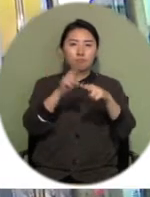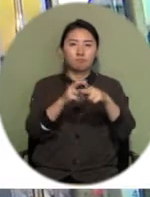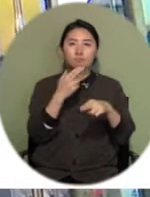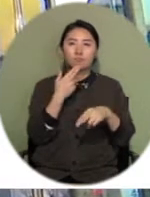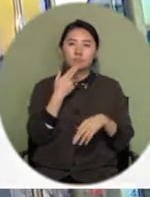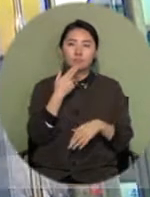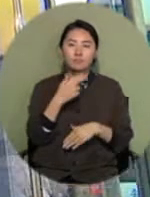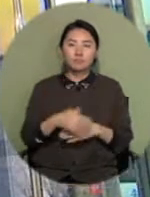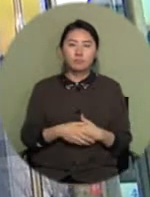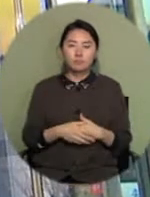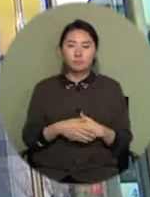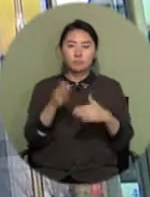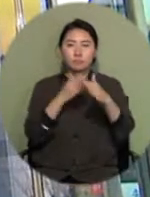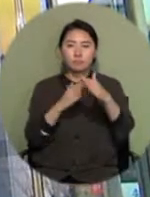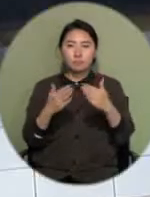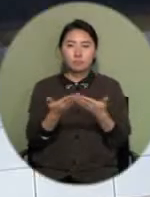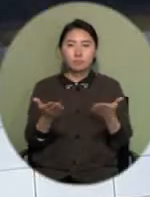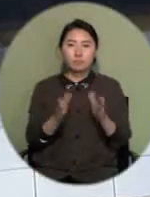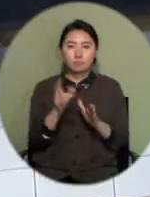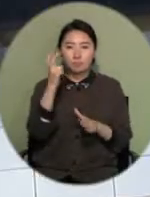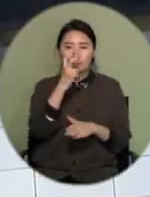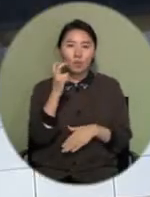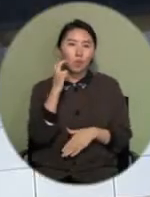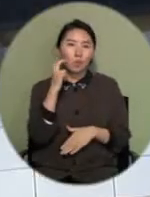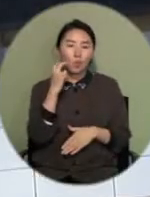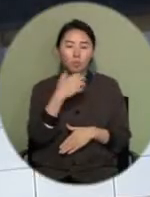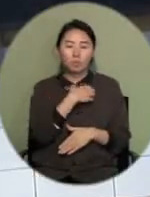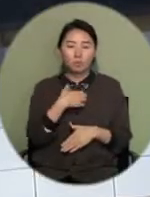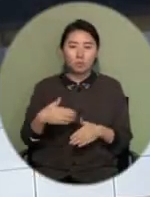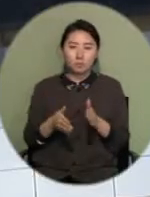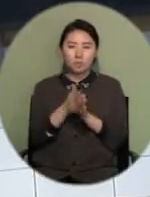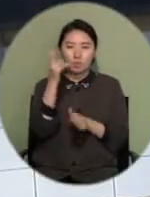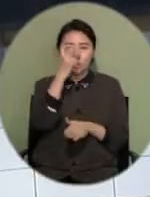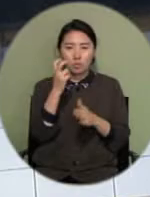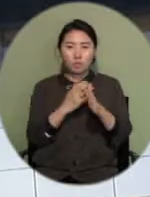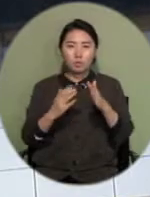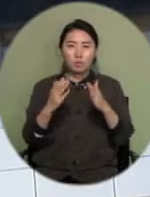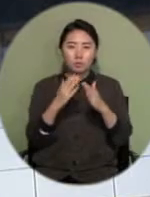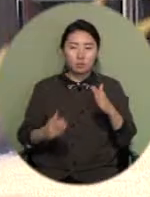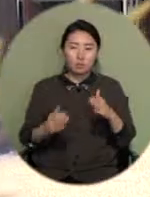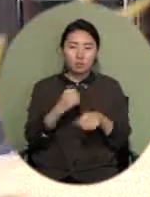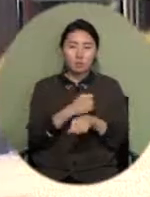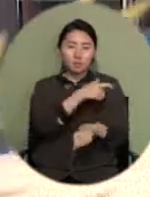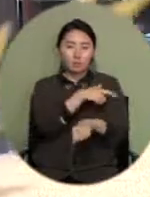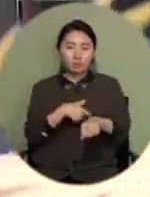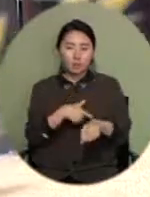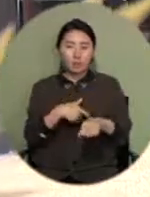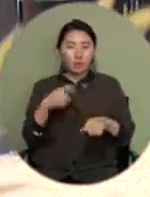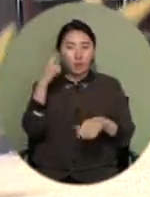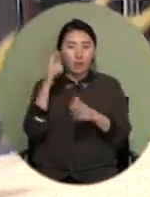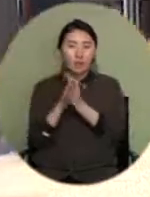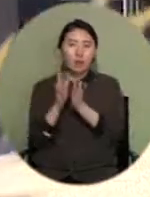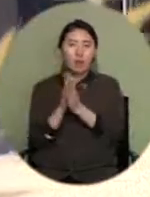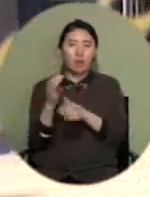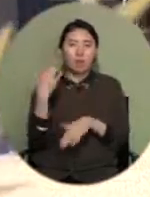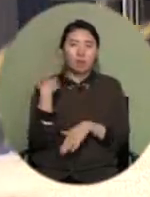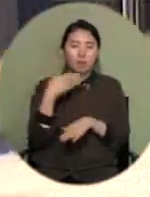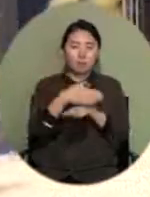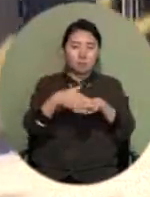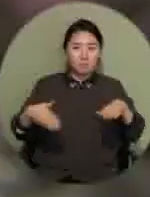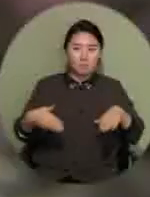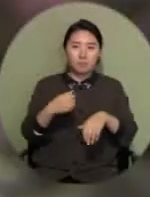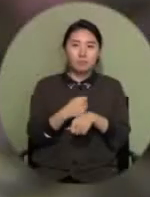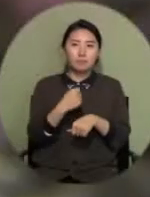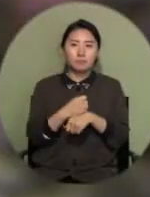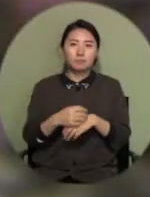거죠 공단의 관리 감독하는 송파구는 시설관리공단 의 모든 인사는 이사장을 비롯해 공단이 알았어 한다 며 선을 그었습니다